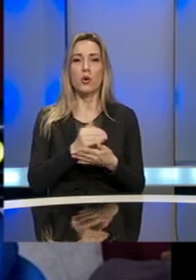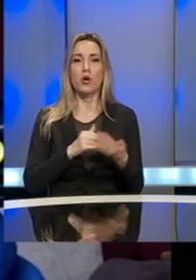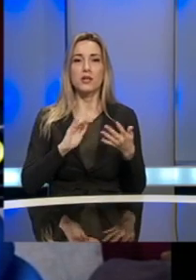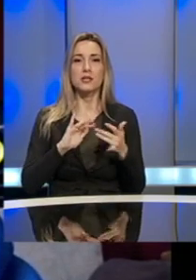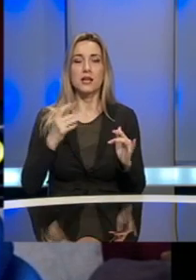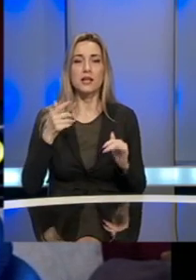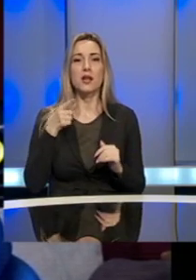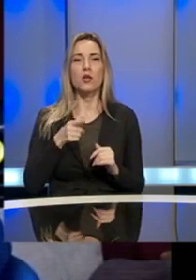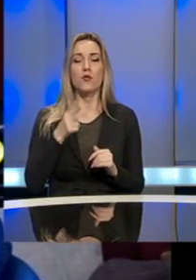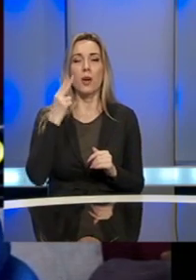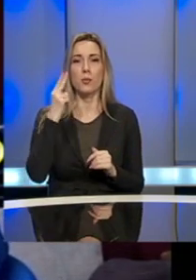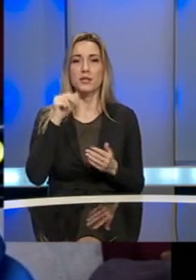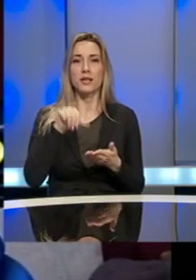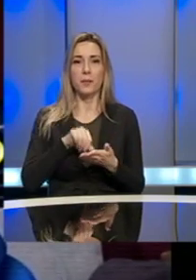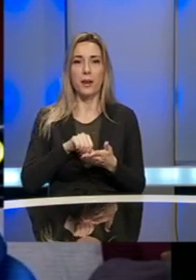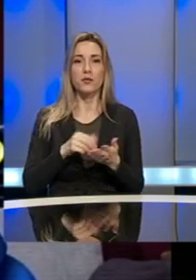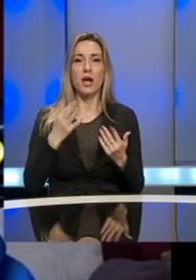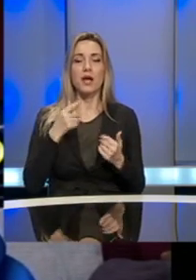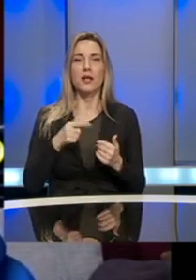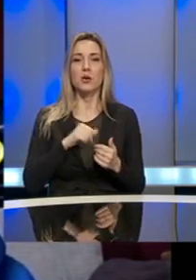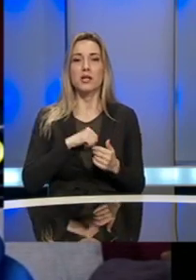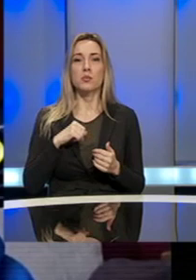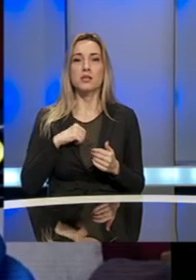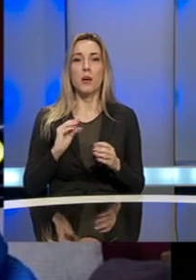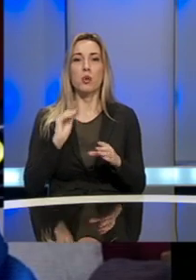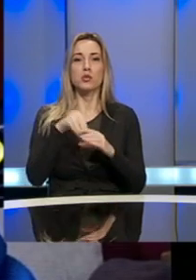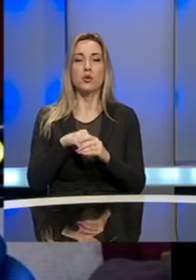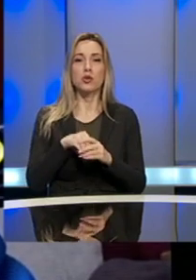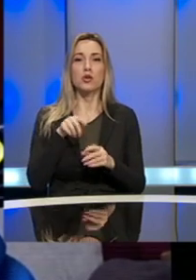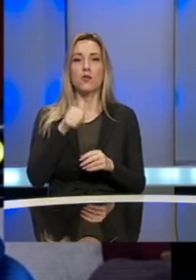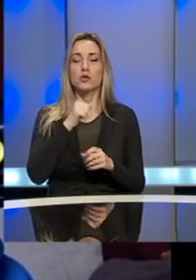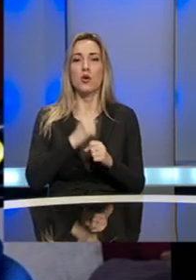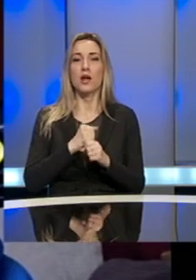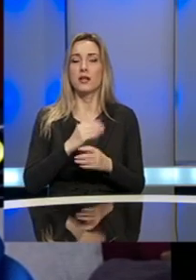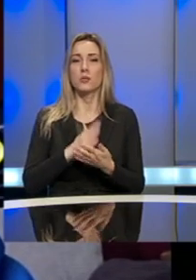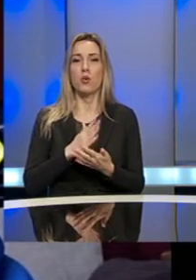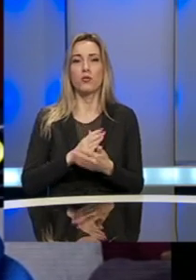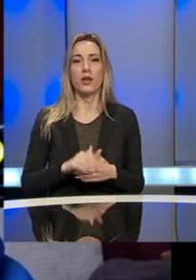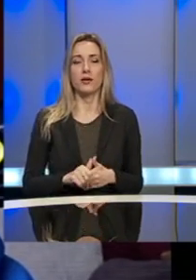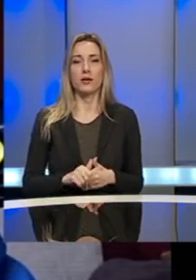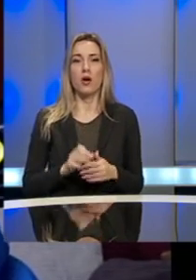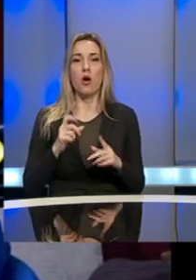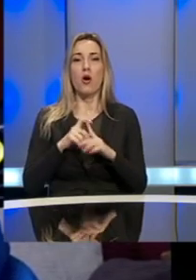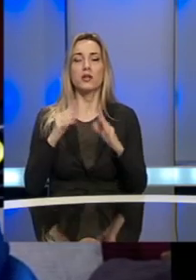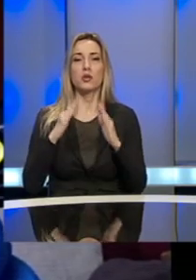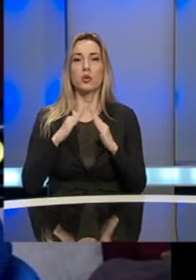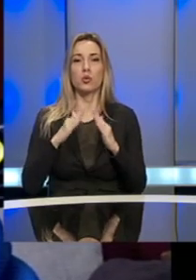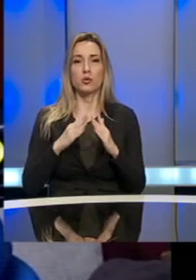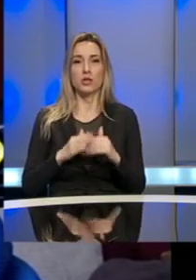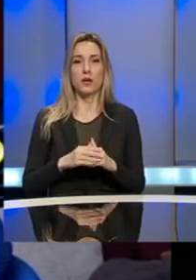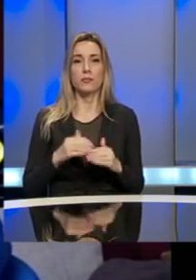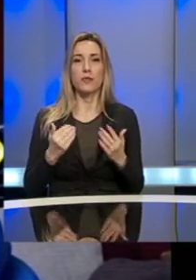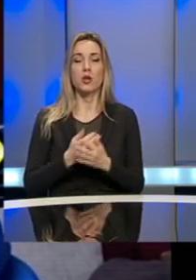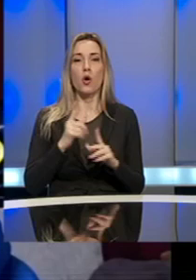prilično poznata platforma, tako da smo samo uskočili u ono što radimo uvijek od kuća. Znaš,